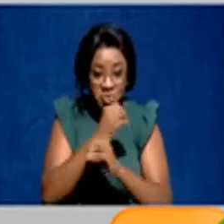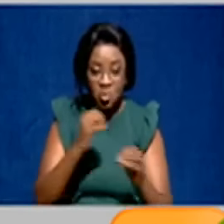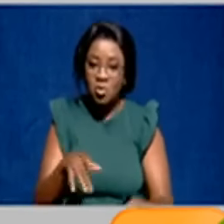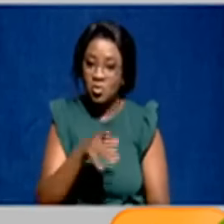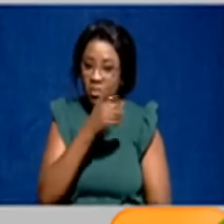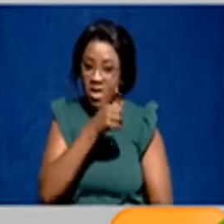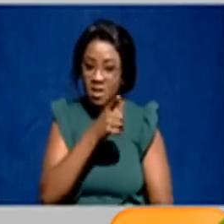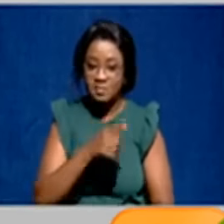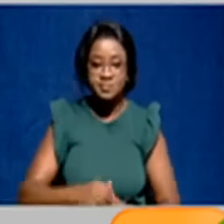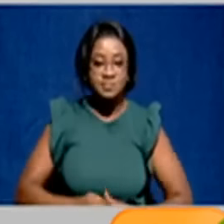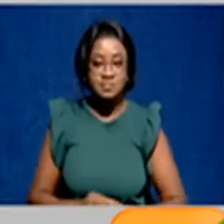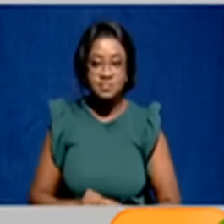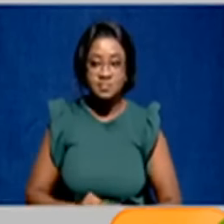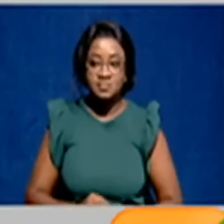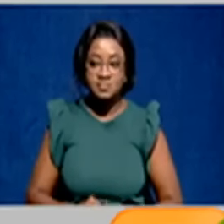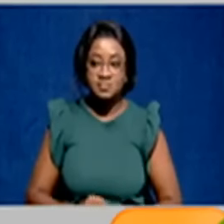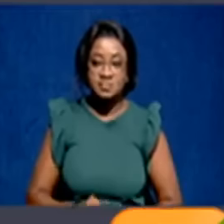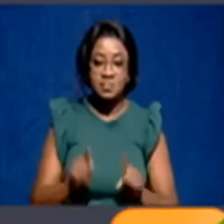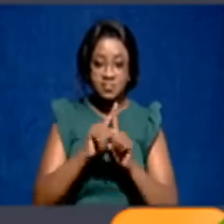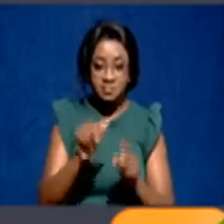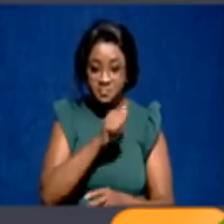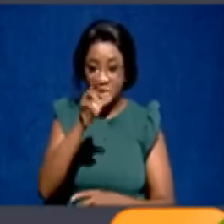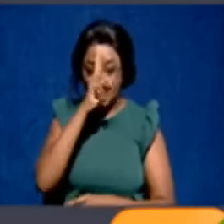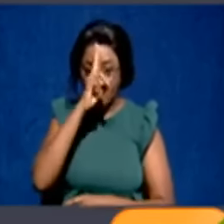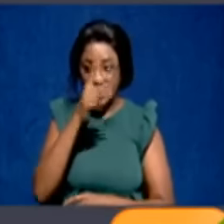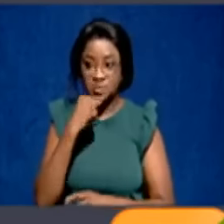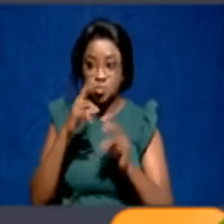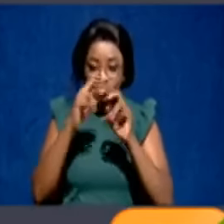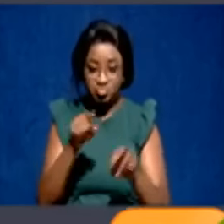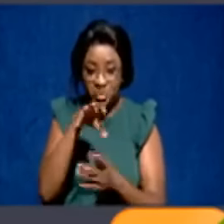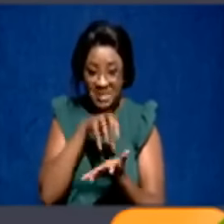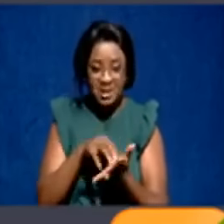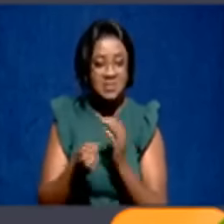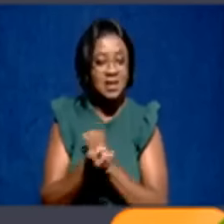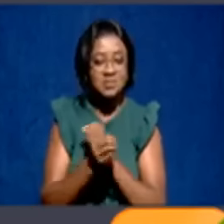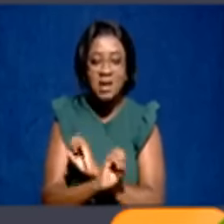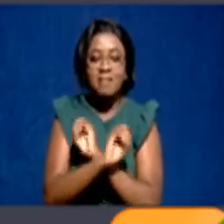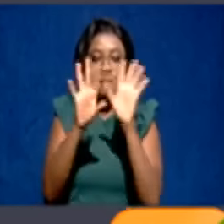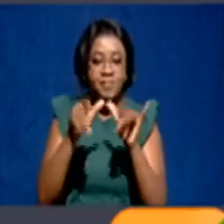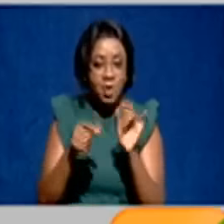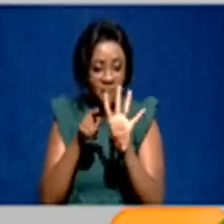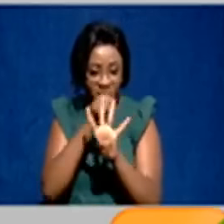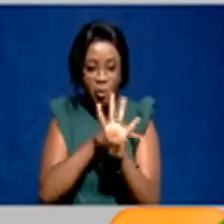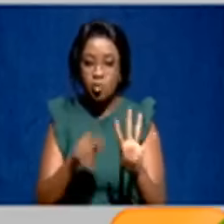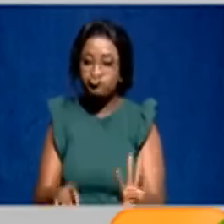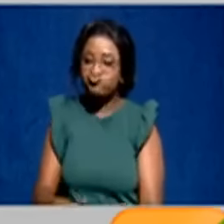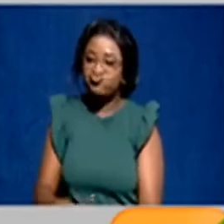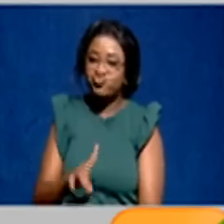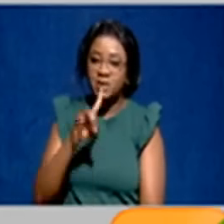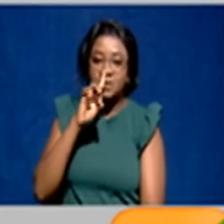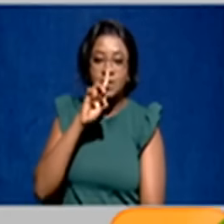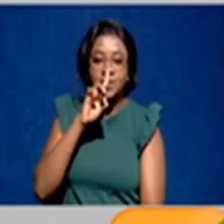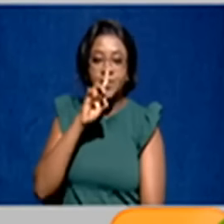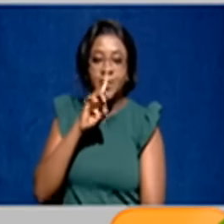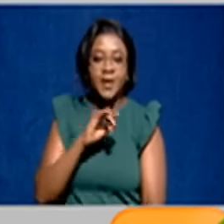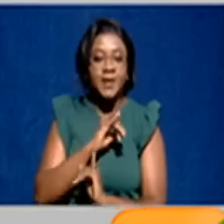hakutaka kutambulika na ambaye pia anachunguza kesi hiyo, anaelezea jinsi wanne hawa wana nguvu za kifedha na wanafanya